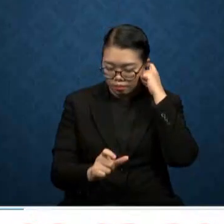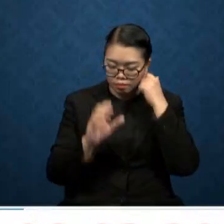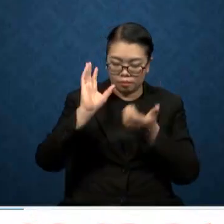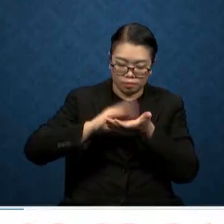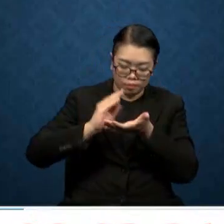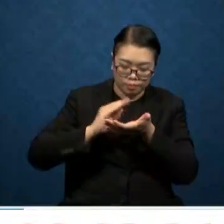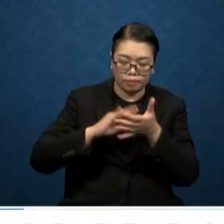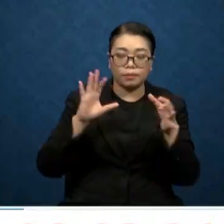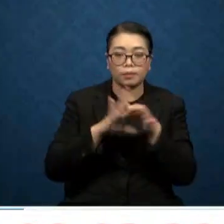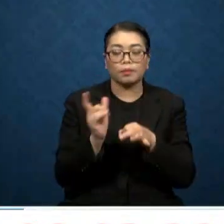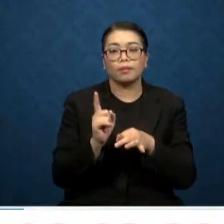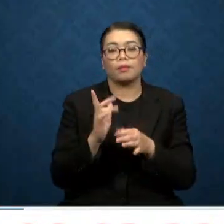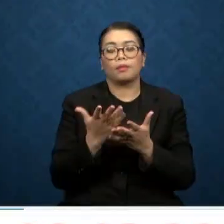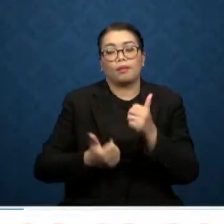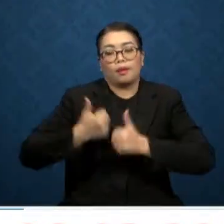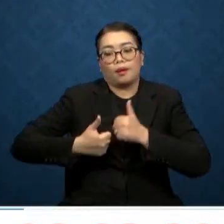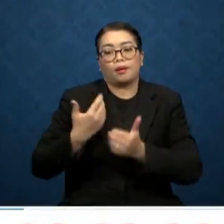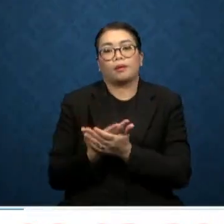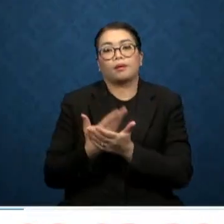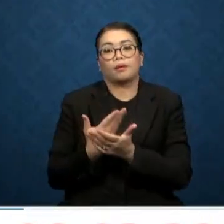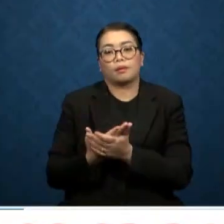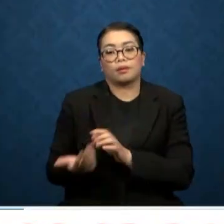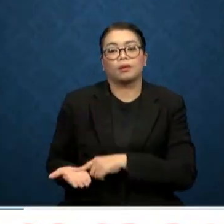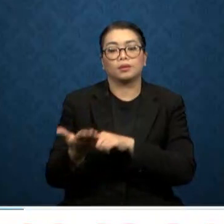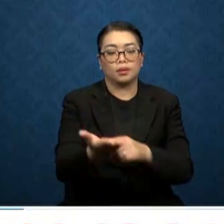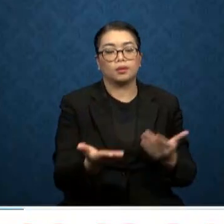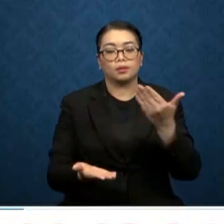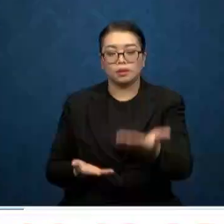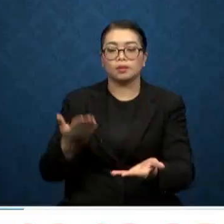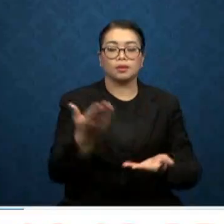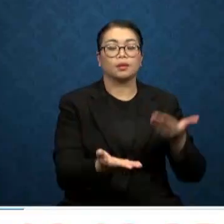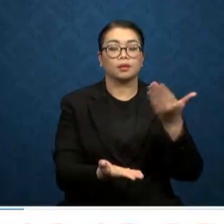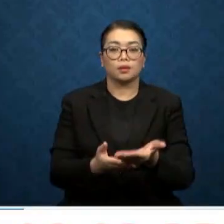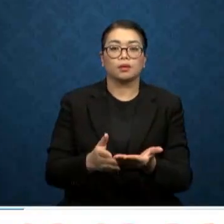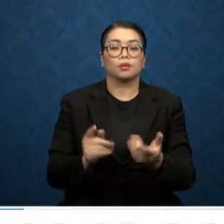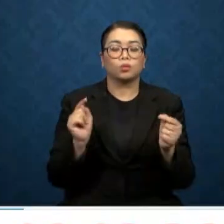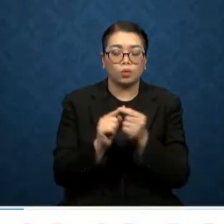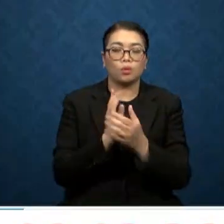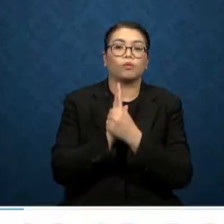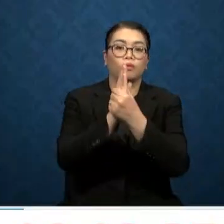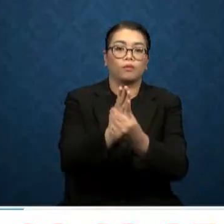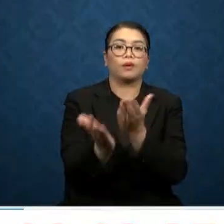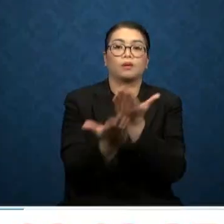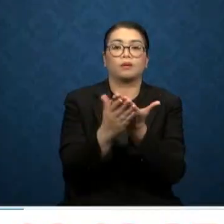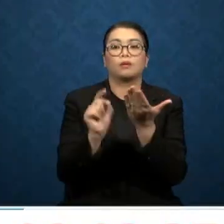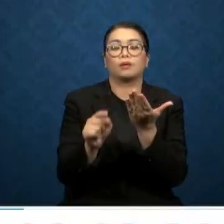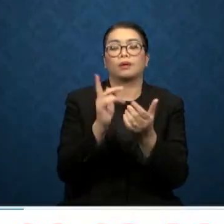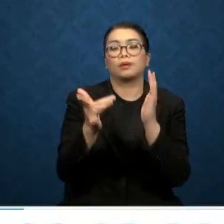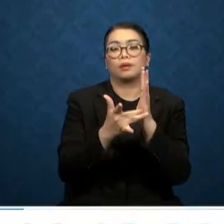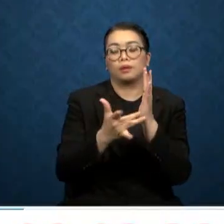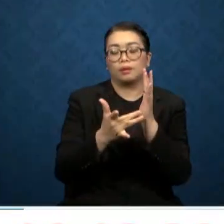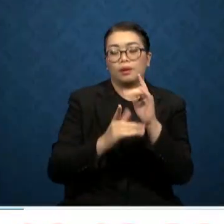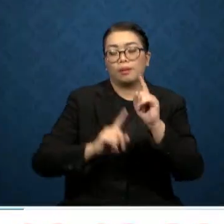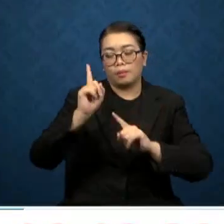มูลในการประกวดราคาอิเล็กทรอนิกส์และผู้ค้าเป็นผู้ใช้งานการ